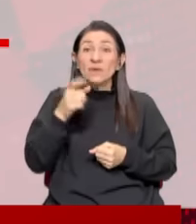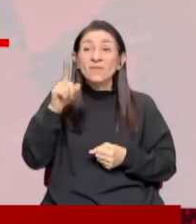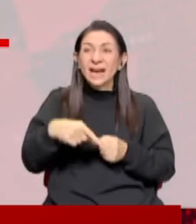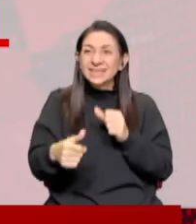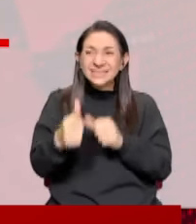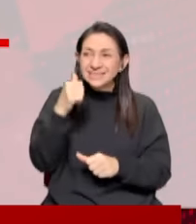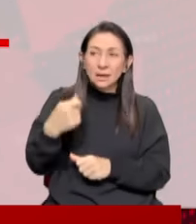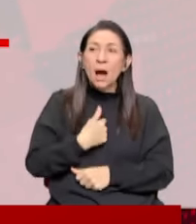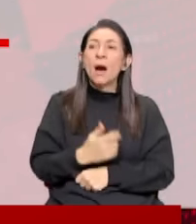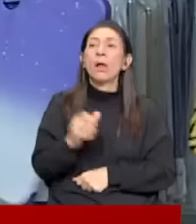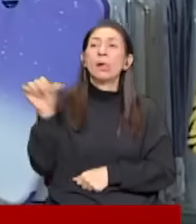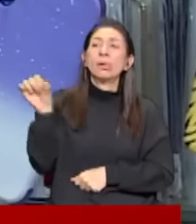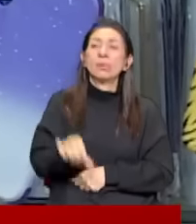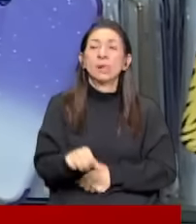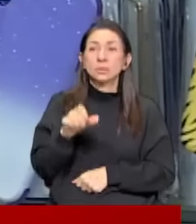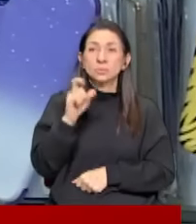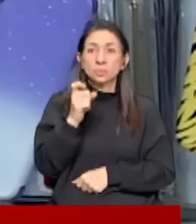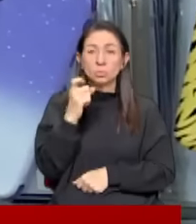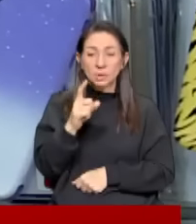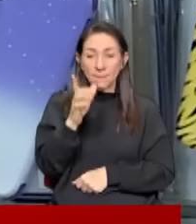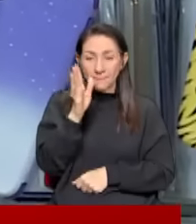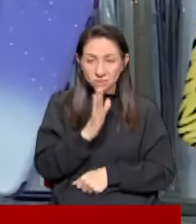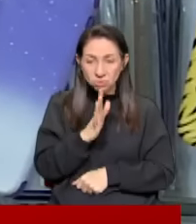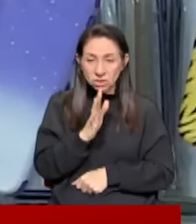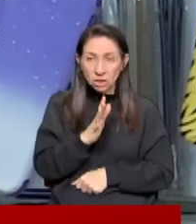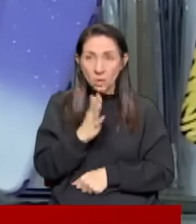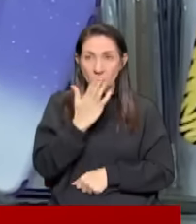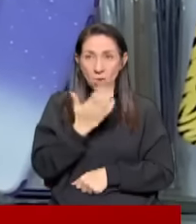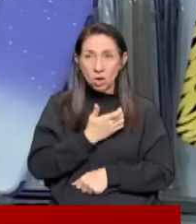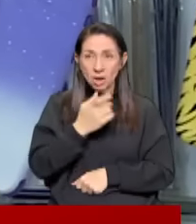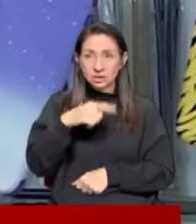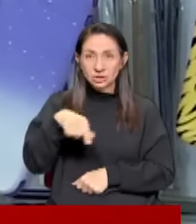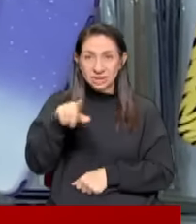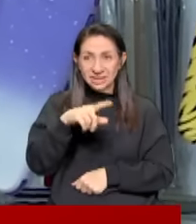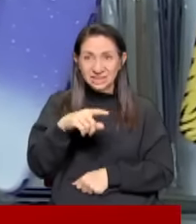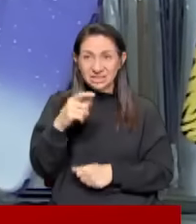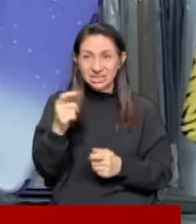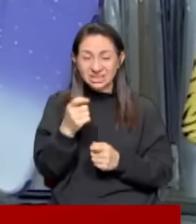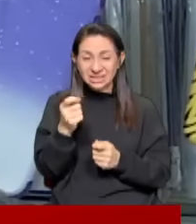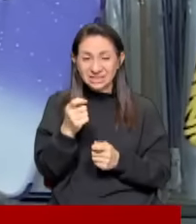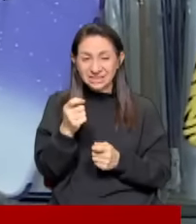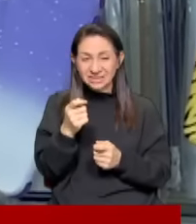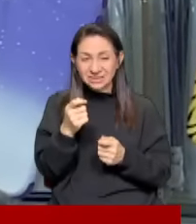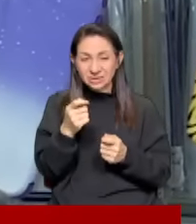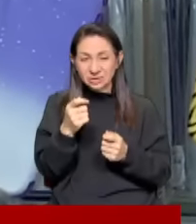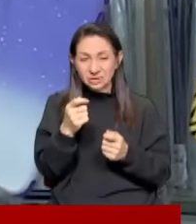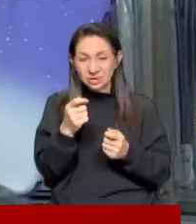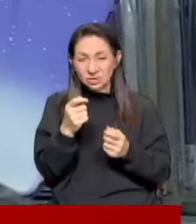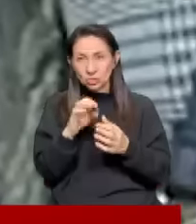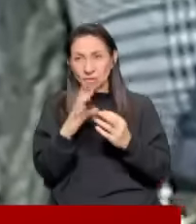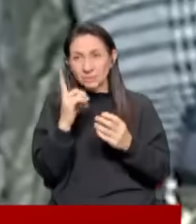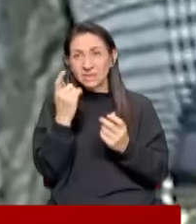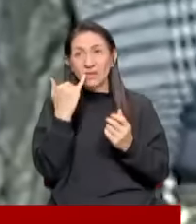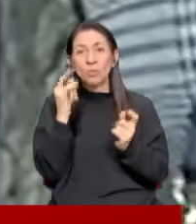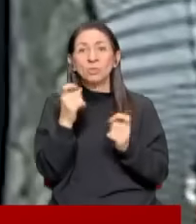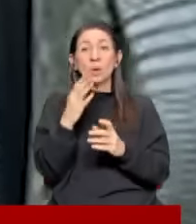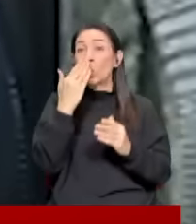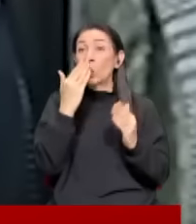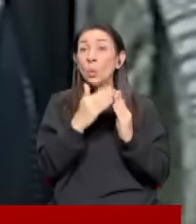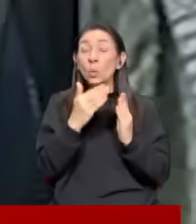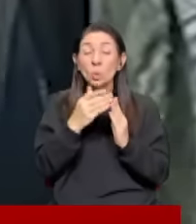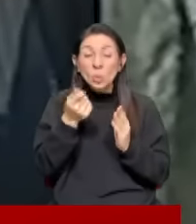vergi iadesini alamıyor. 9500 liraya öğrencilerin işini gören bir telefon pek bulamazsınız. Uygun